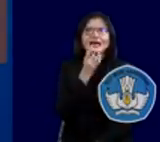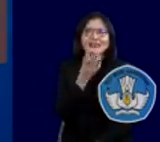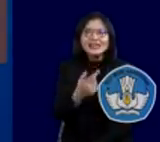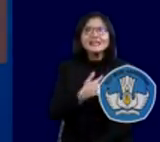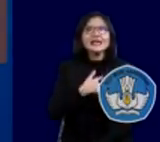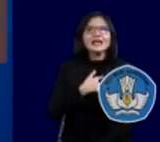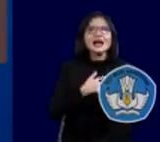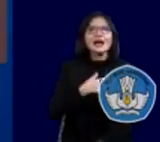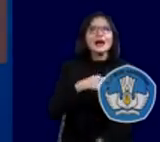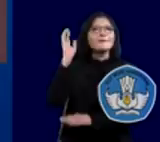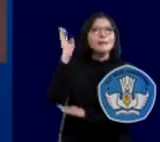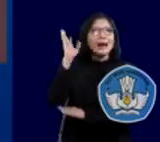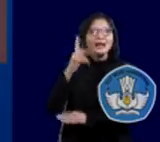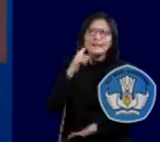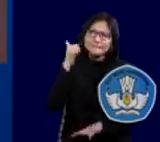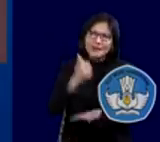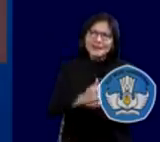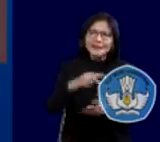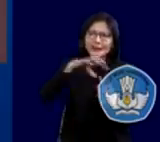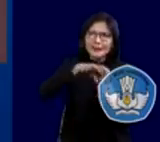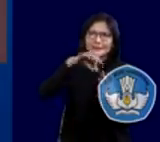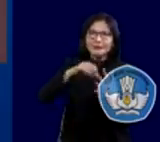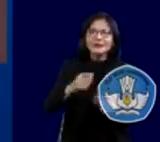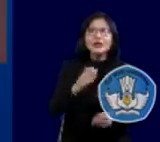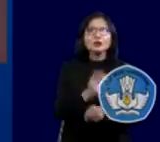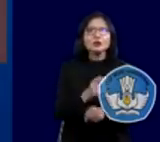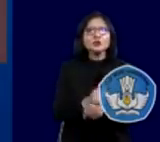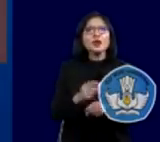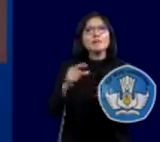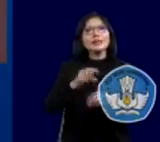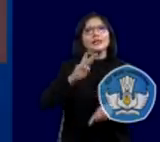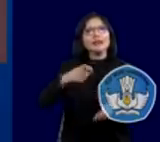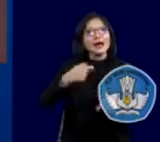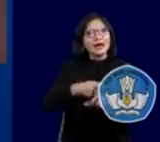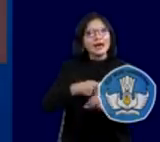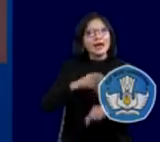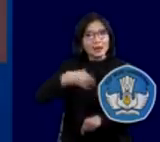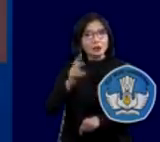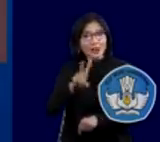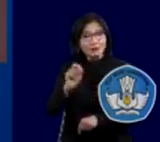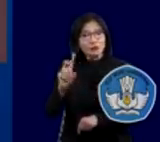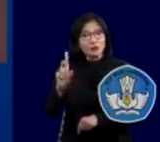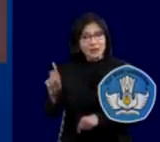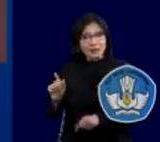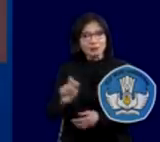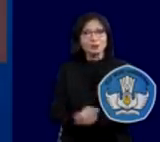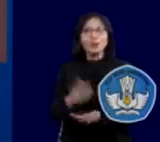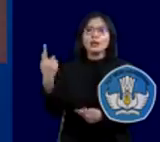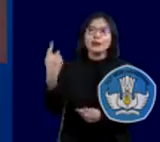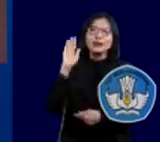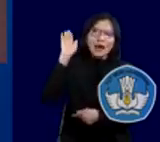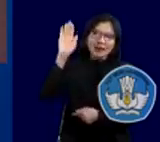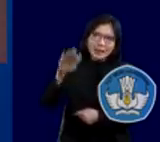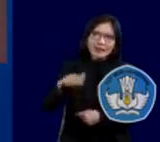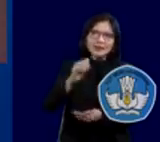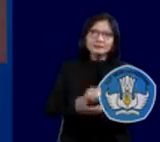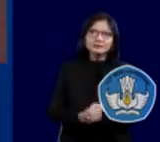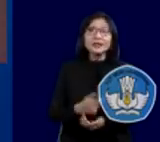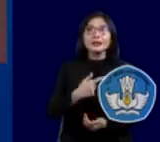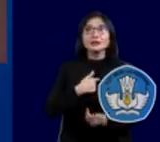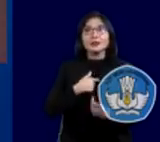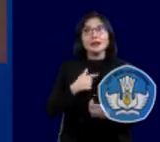memaparkan pentingnya seleksi guru P3K pada tahun 2021 mendatang. Saya